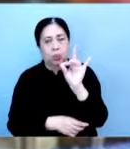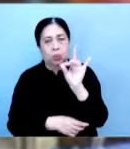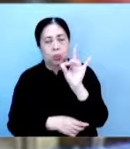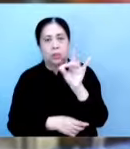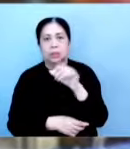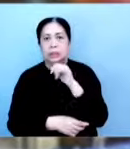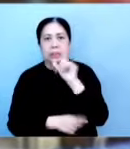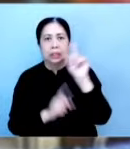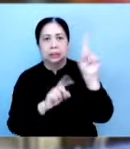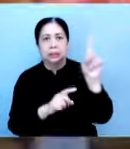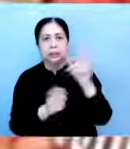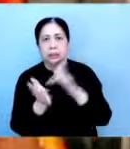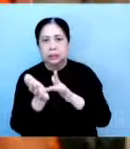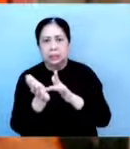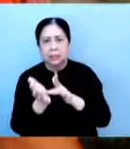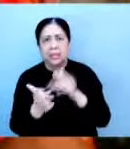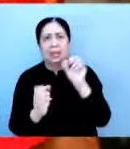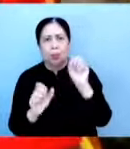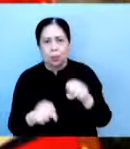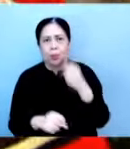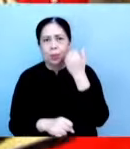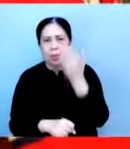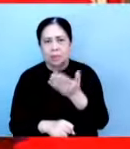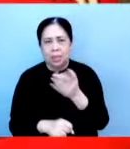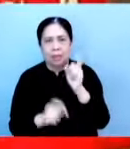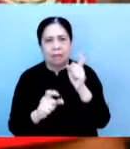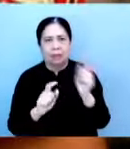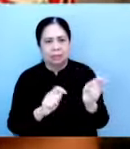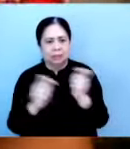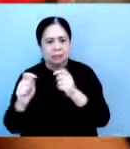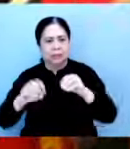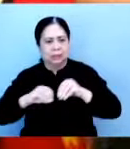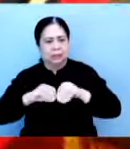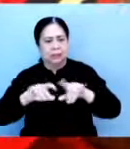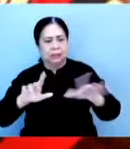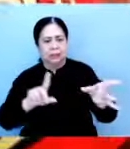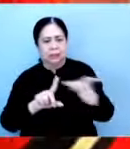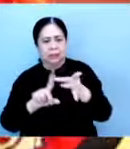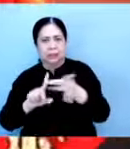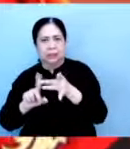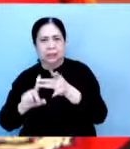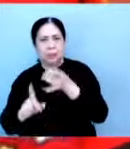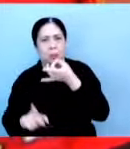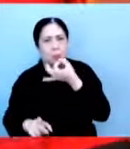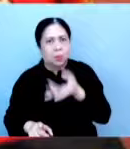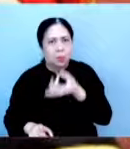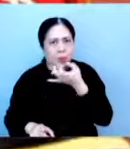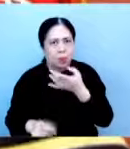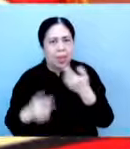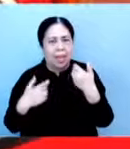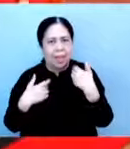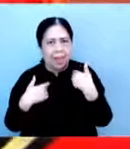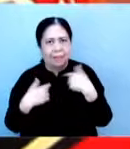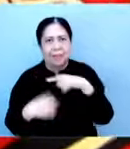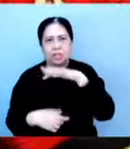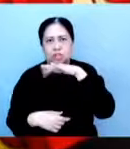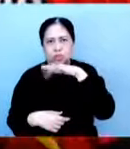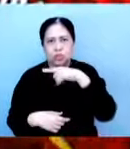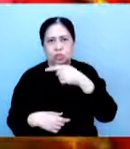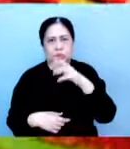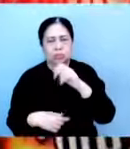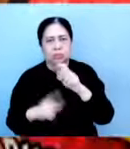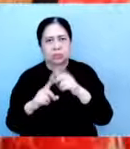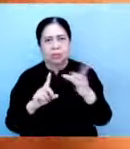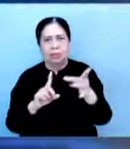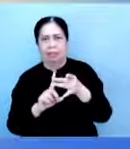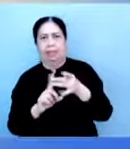nagpapagamot ang namamatay mabilis na naipapasa ang Tuberculosis sa pamamagitan ng droplets na mayroong dalang germs kapagka may infected